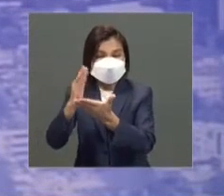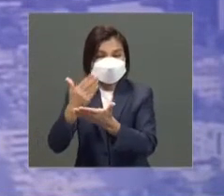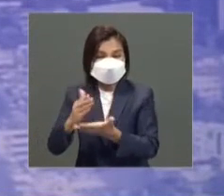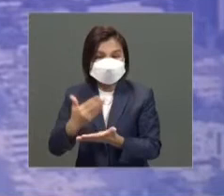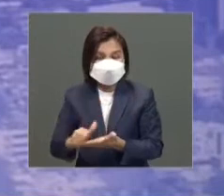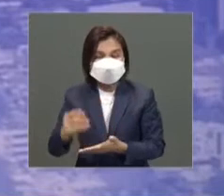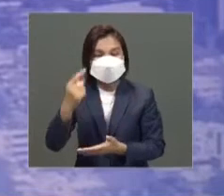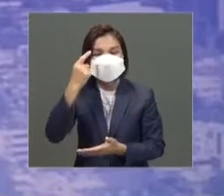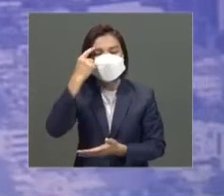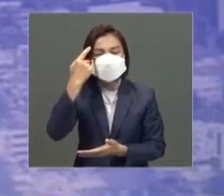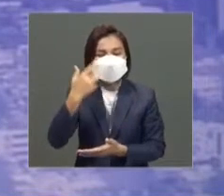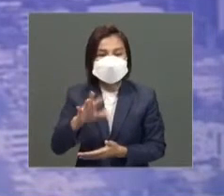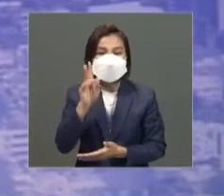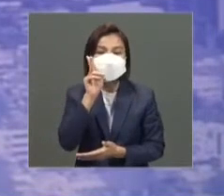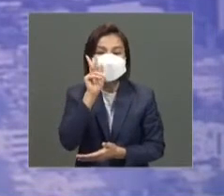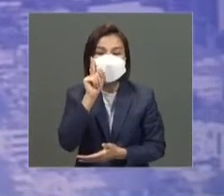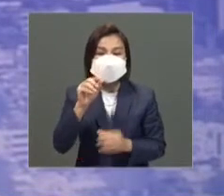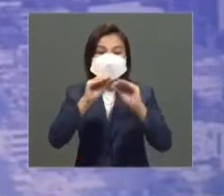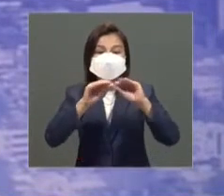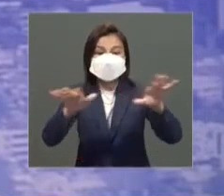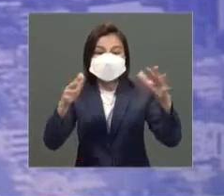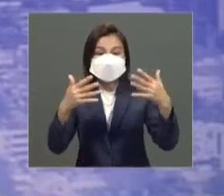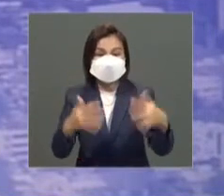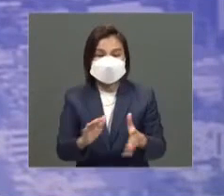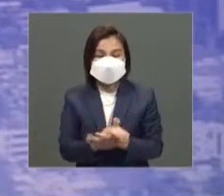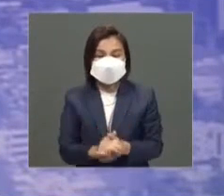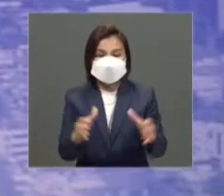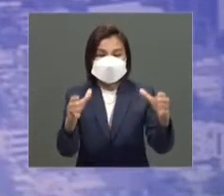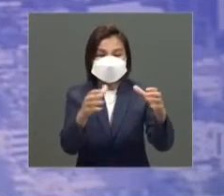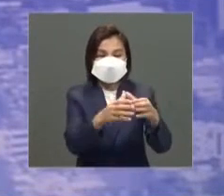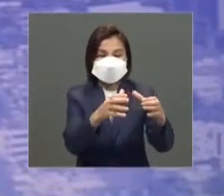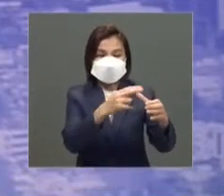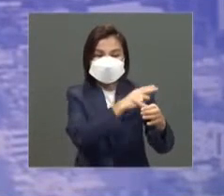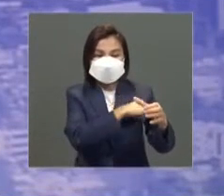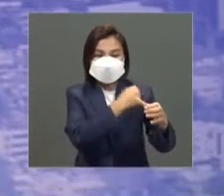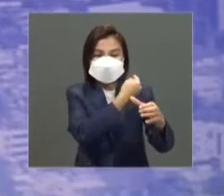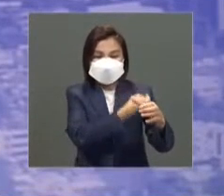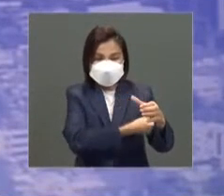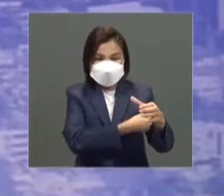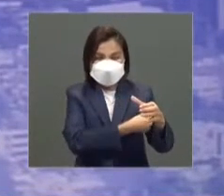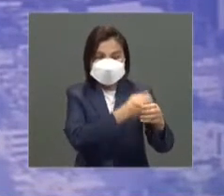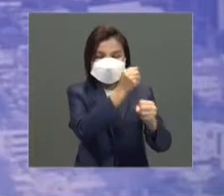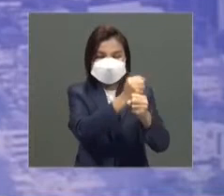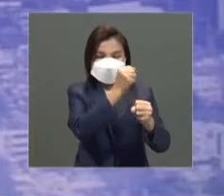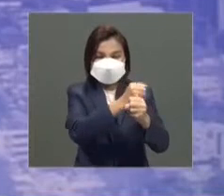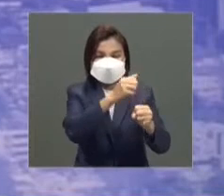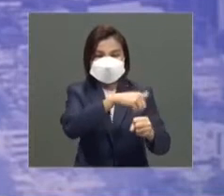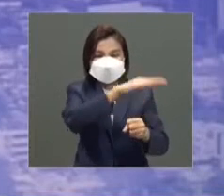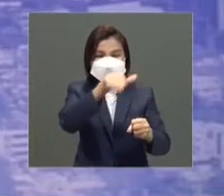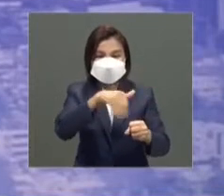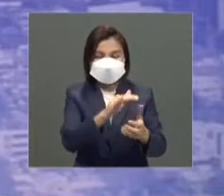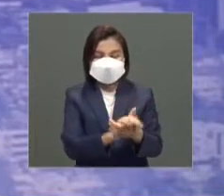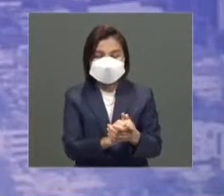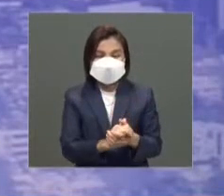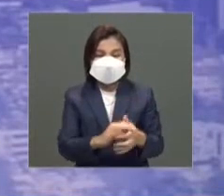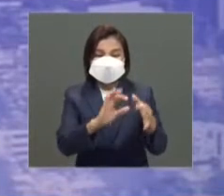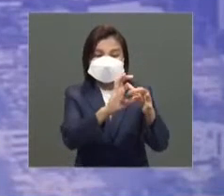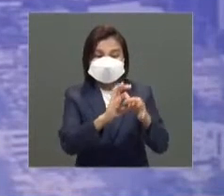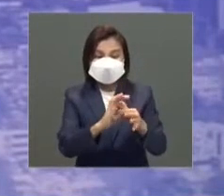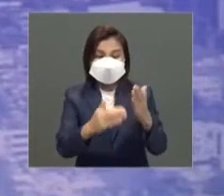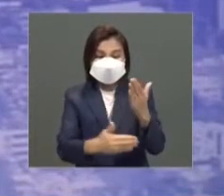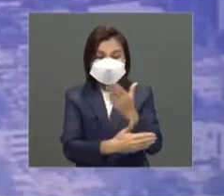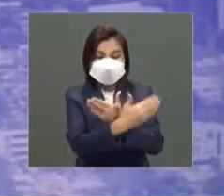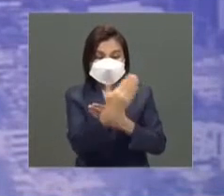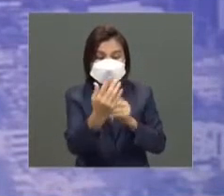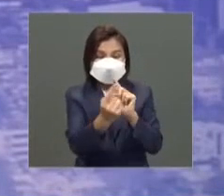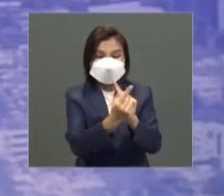ราบผ่านสื่อต่างๆไปแล้วนะครับสำหรับบุคลากรการแพทย์และสาธารณสุขนะครับที่มีความเสี่ยงที่จะสัมผัสผู้ป่วยน